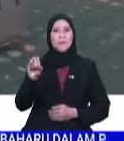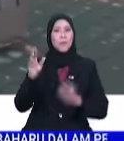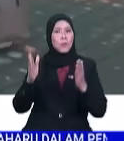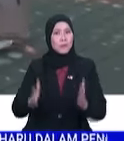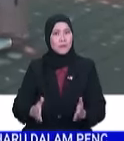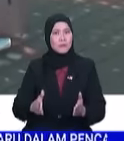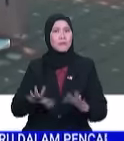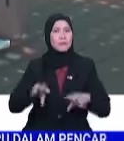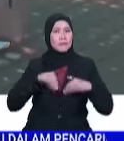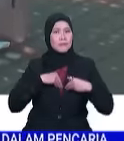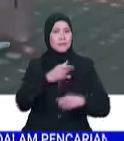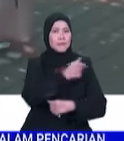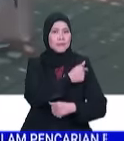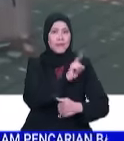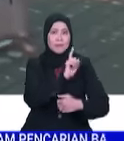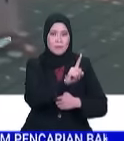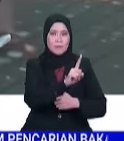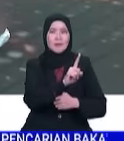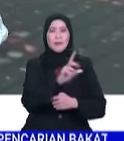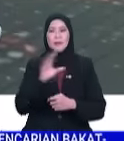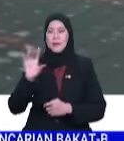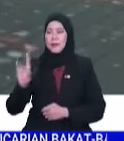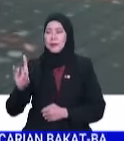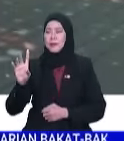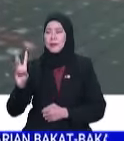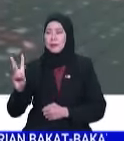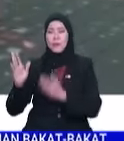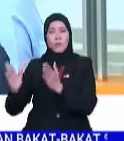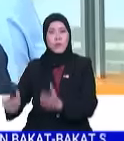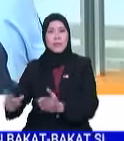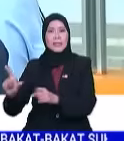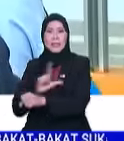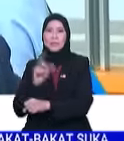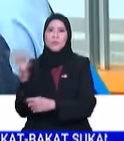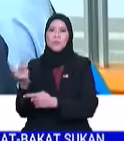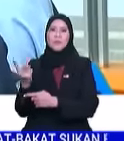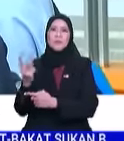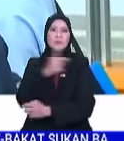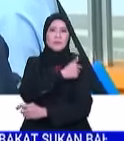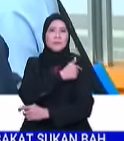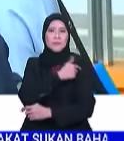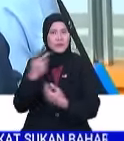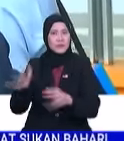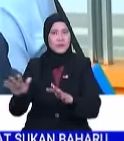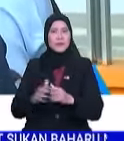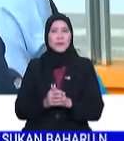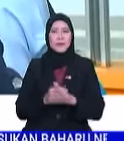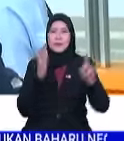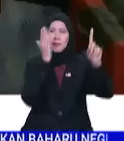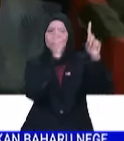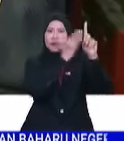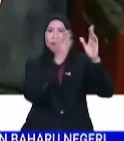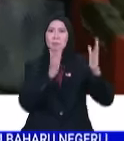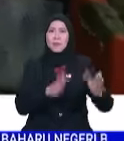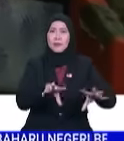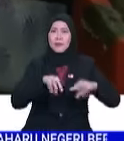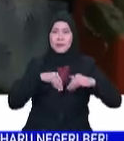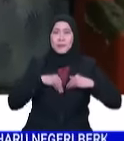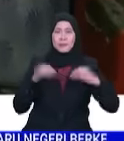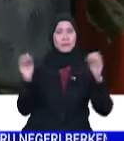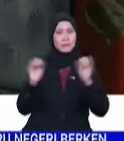telah menerima dos pertama, manakala 86 orang lengkap kedua-dua dos. Pihaknya menyasarkan penerima yang